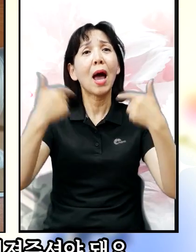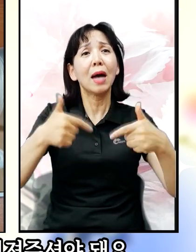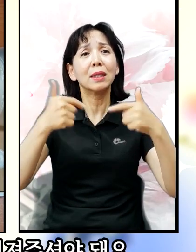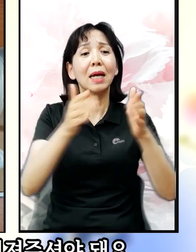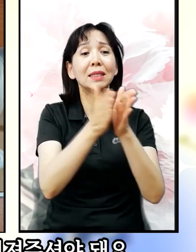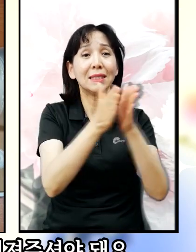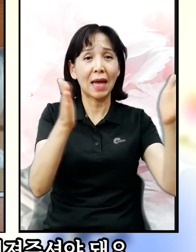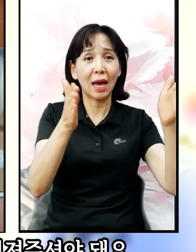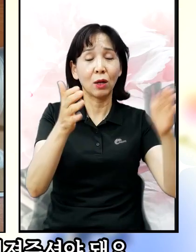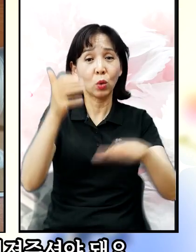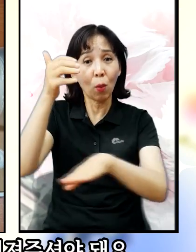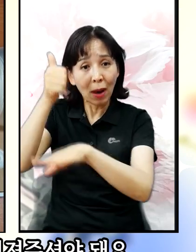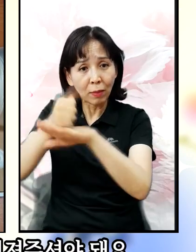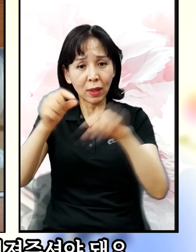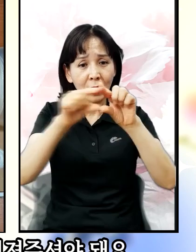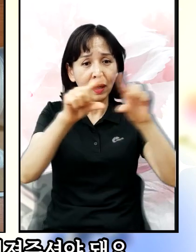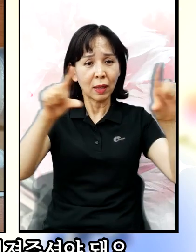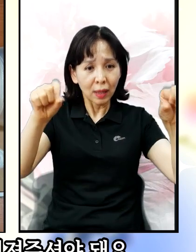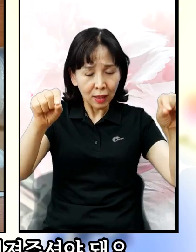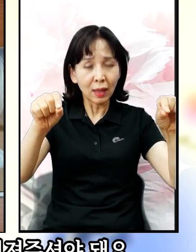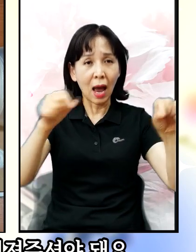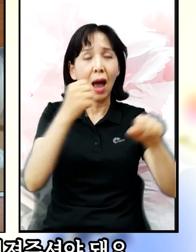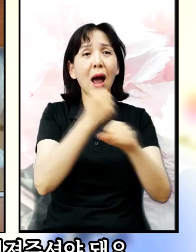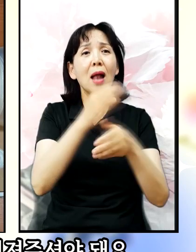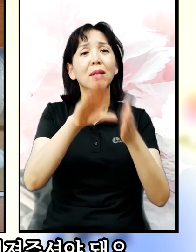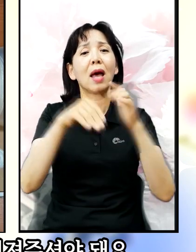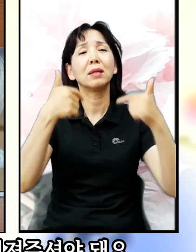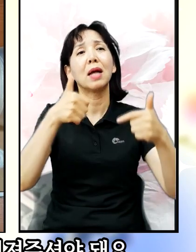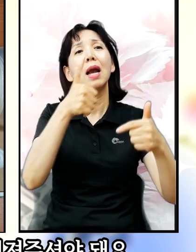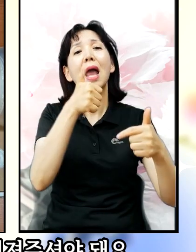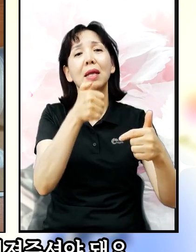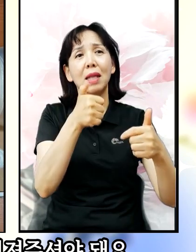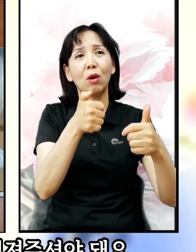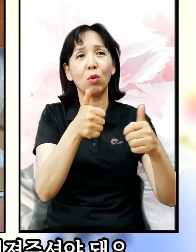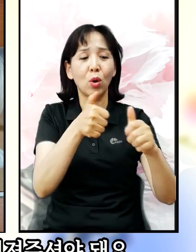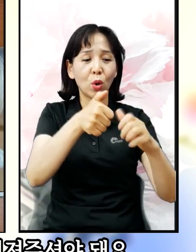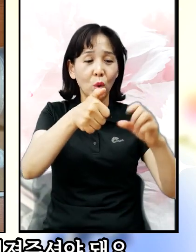시작과 끝을 라이터로 지져 주셔야 돼요.